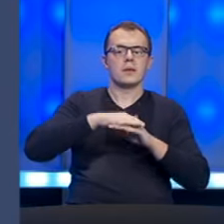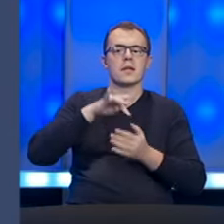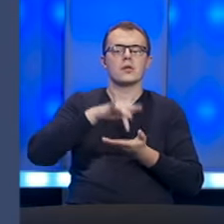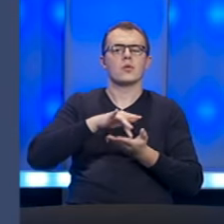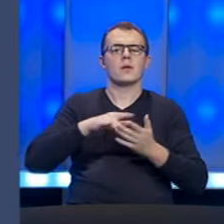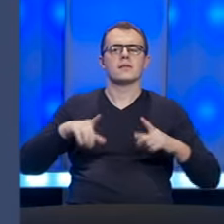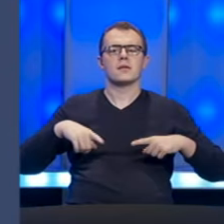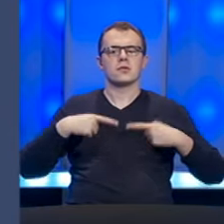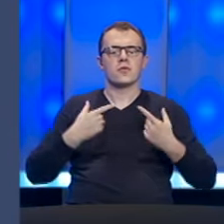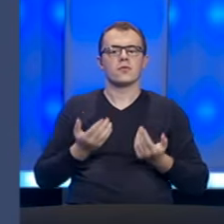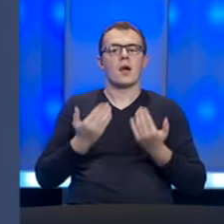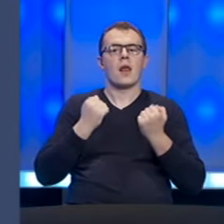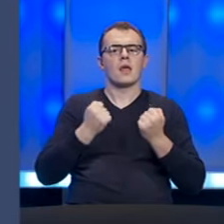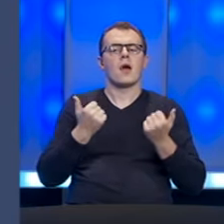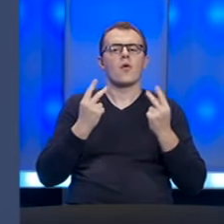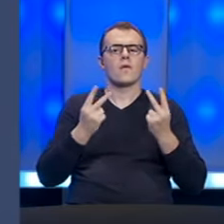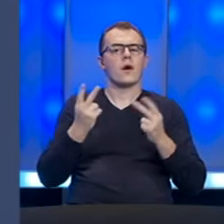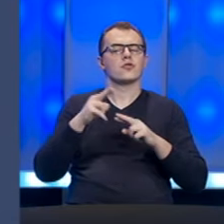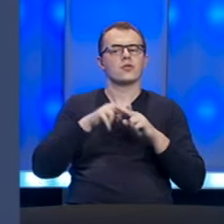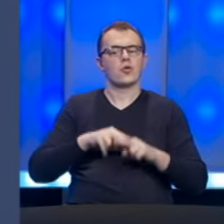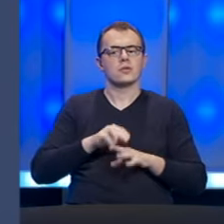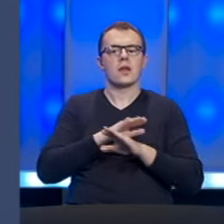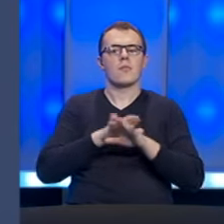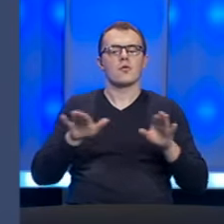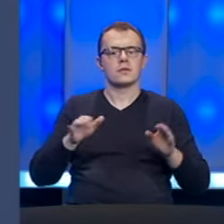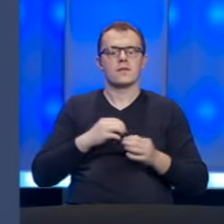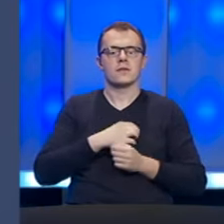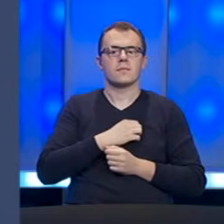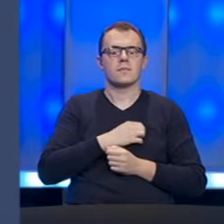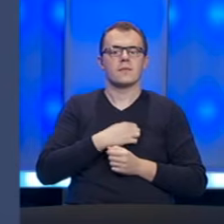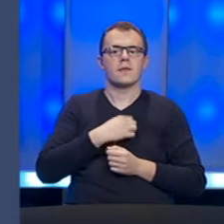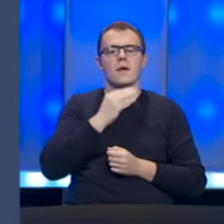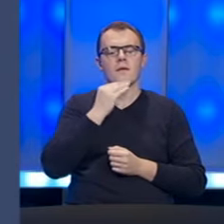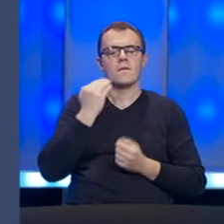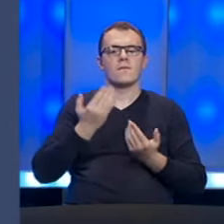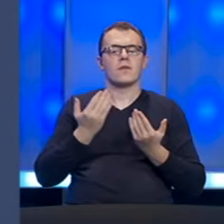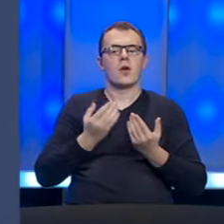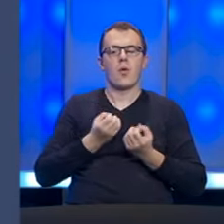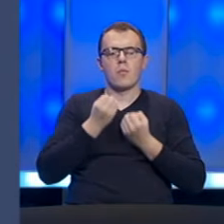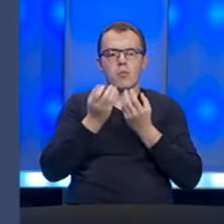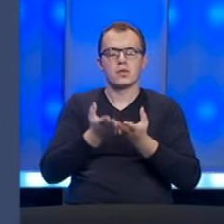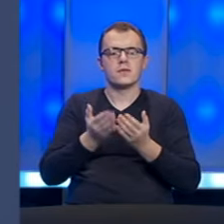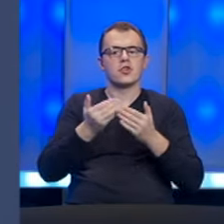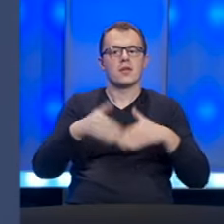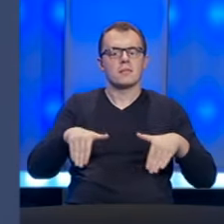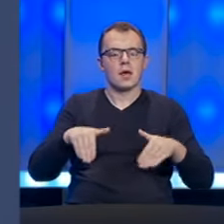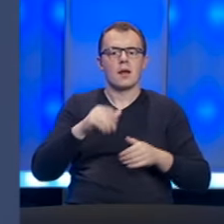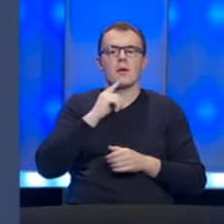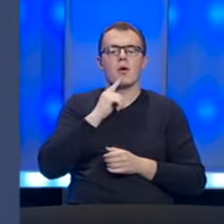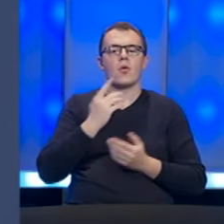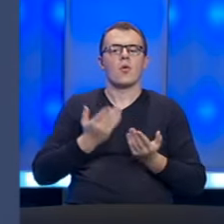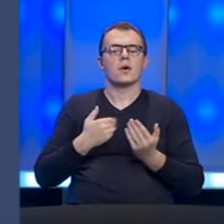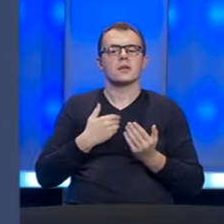života, ali jako je bitno da ostanemo svi, dakle, vrlo, vrlo posvećeni mjerama koje